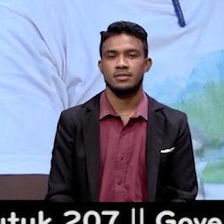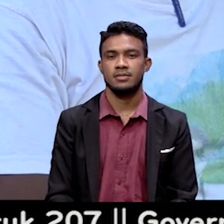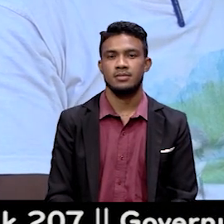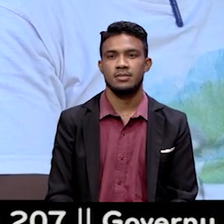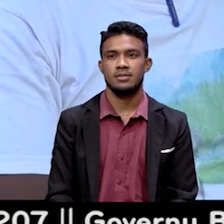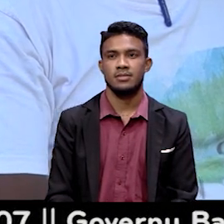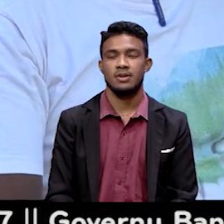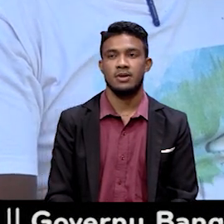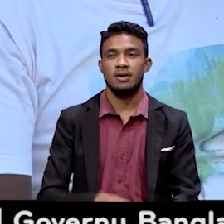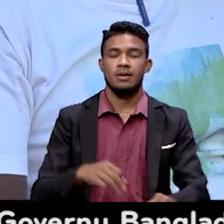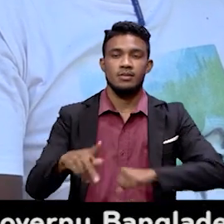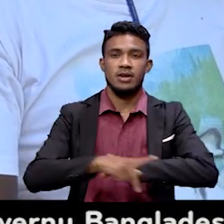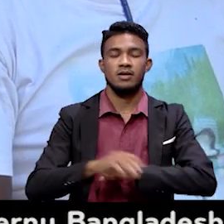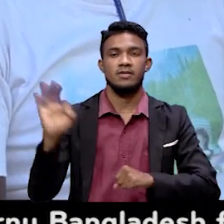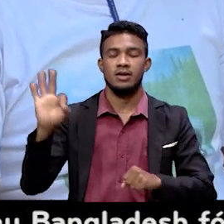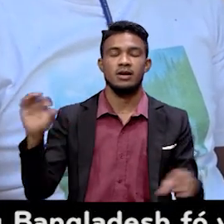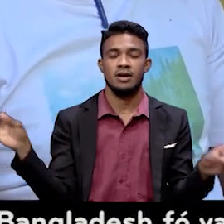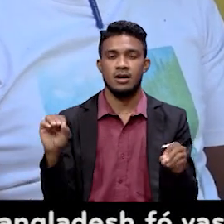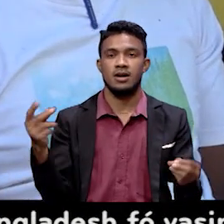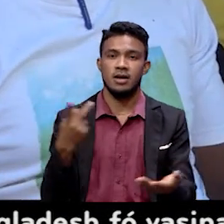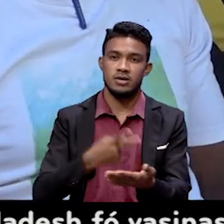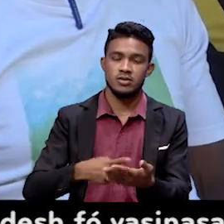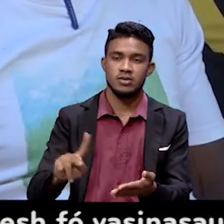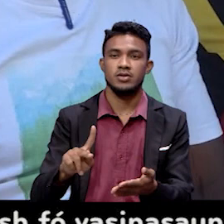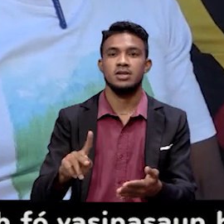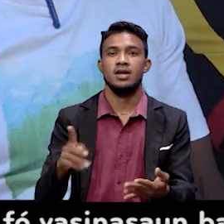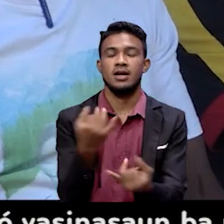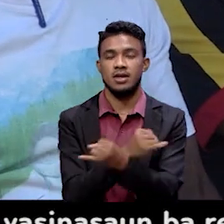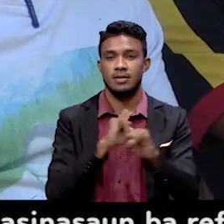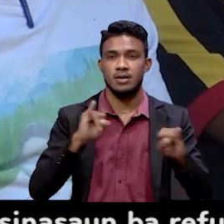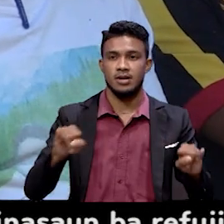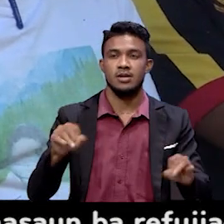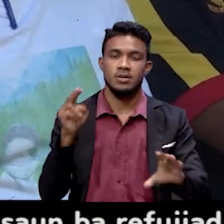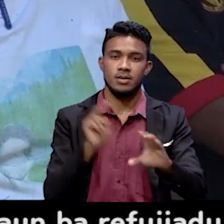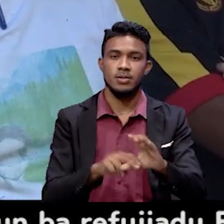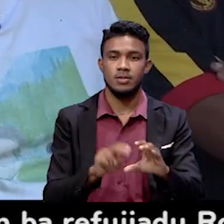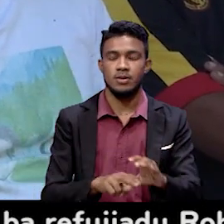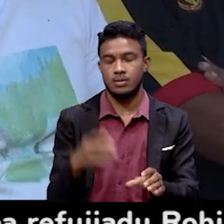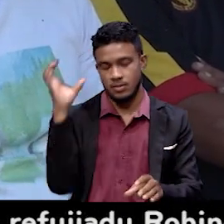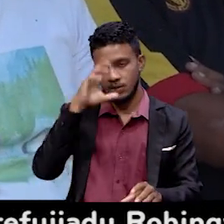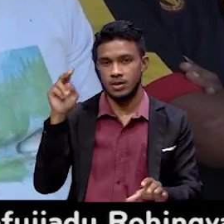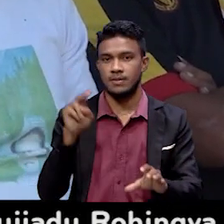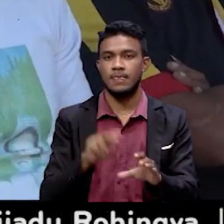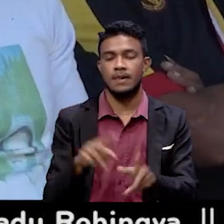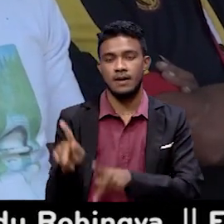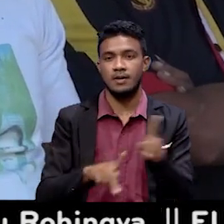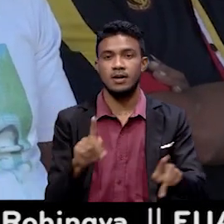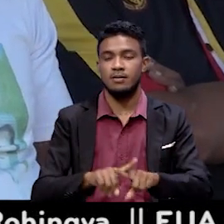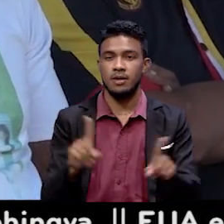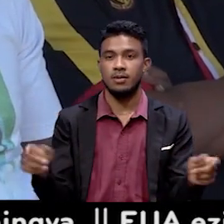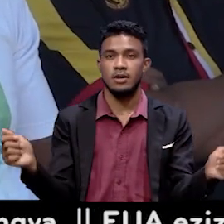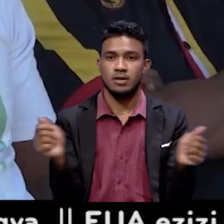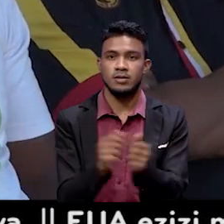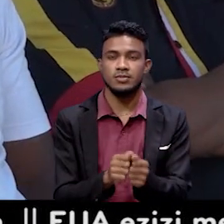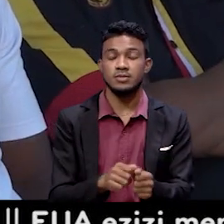Tidak ada Fretiling lama isu sa ukun. Tambah Fretiling hati ini ukun ini nanya ia povu ne. Mai beni mai negosia ho